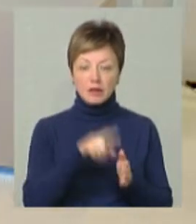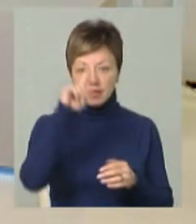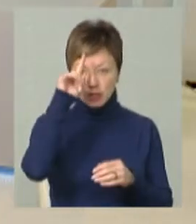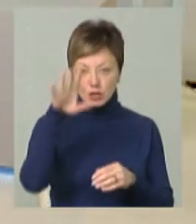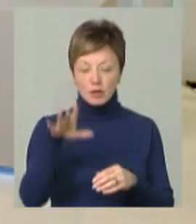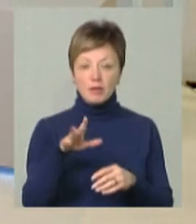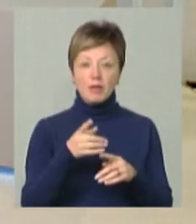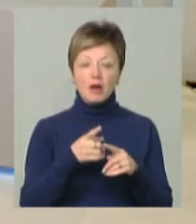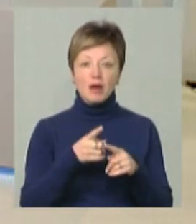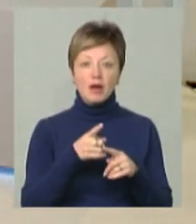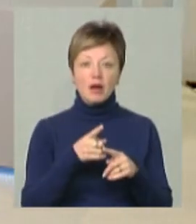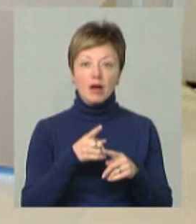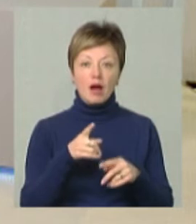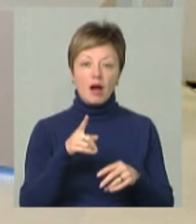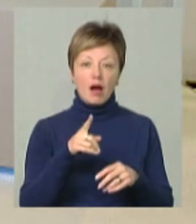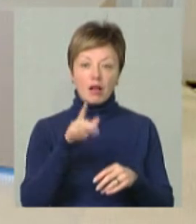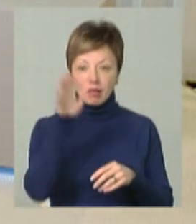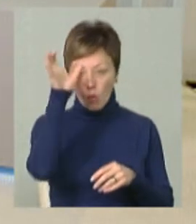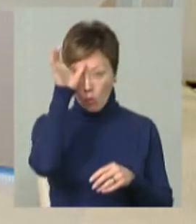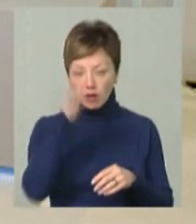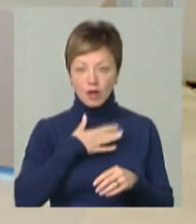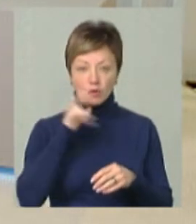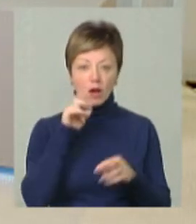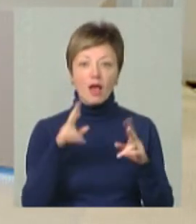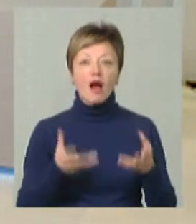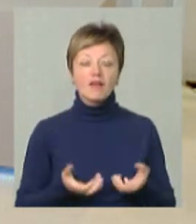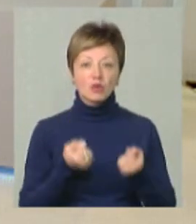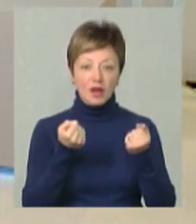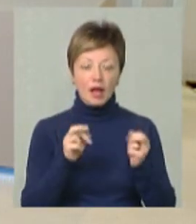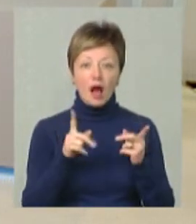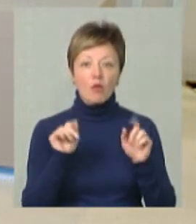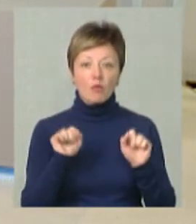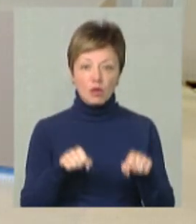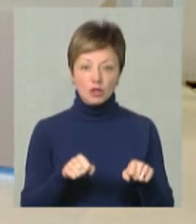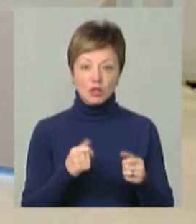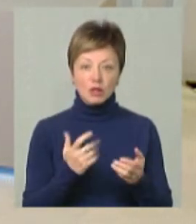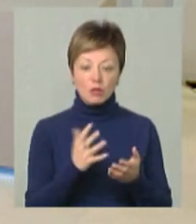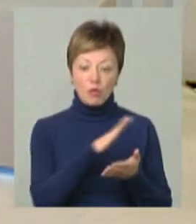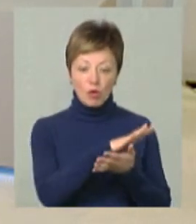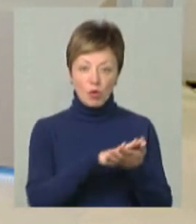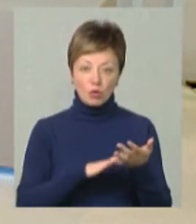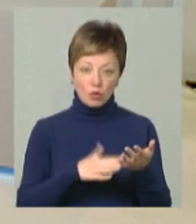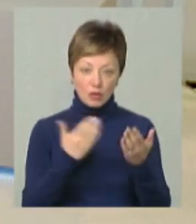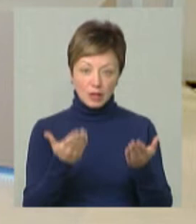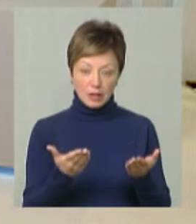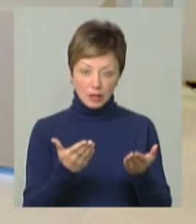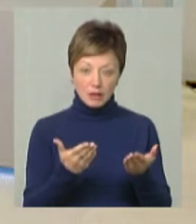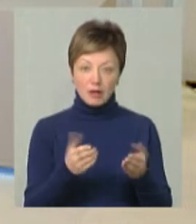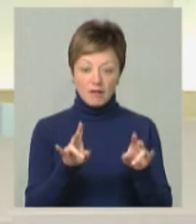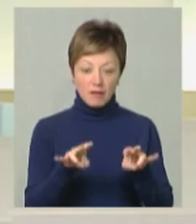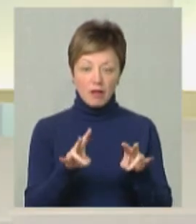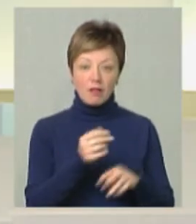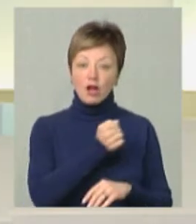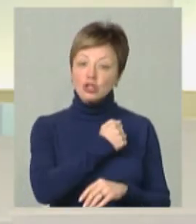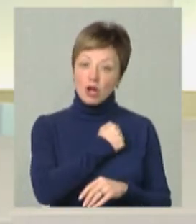визначними дендрологами нашої України, в який спосіб їх можна врятувати і як можна досягти продовження їхнього біологічного віку. На